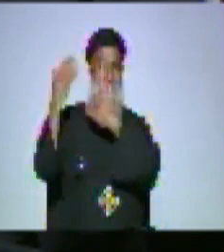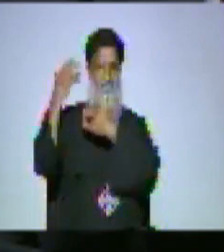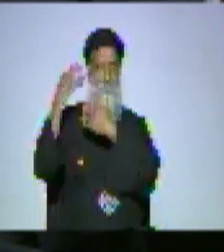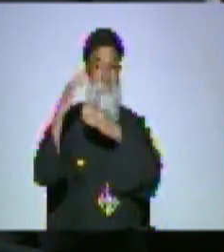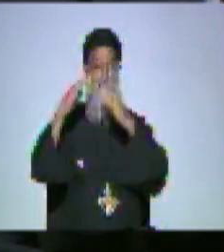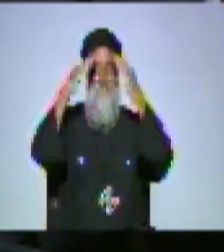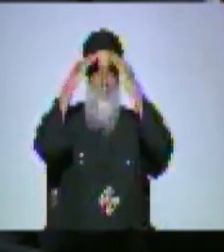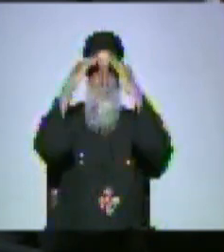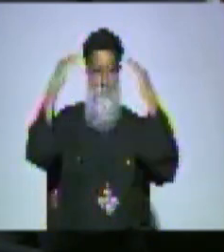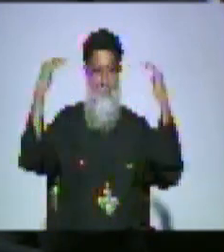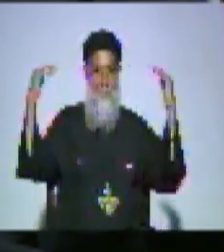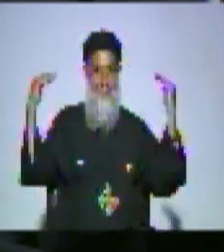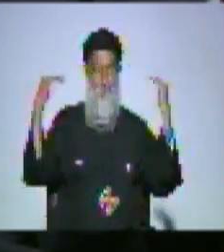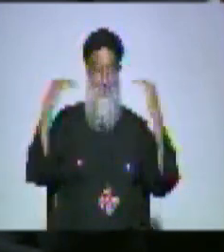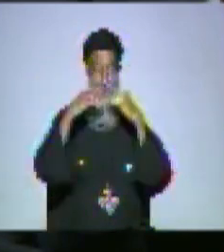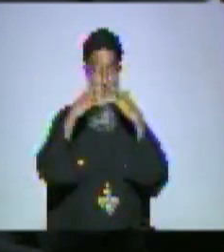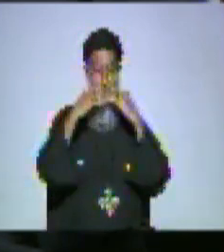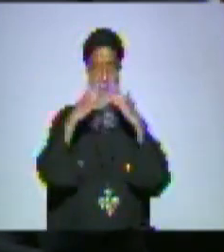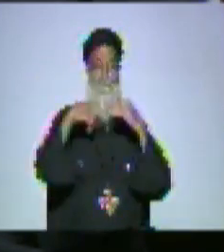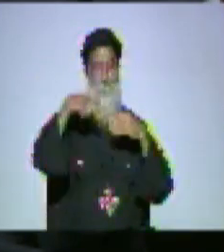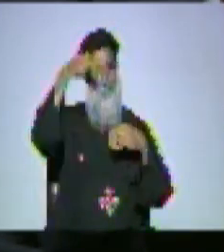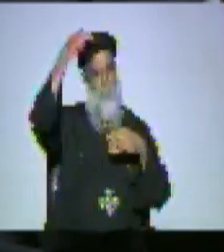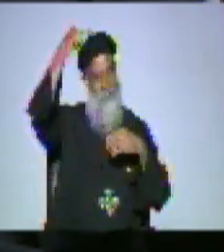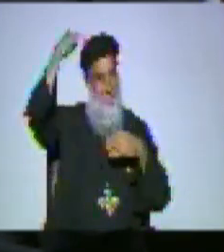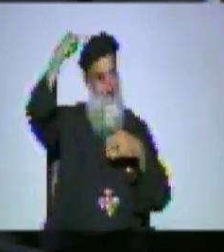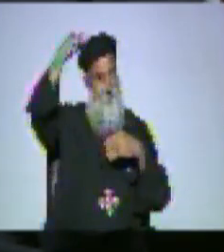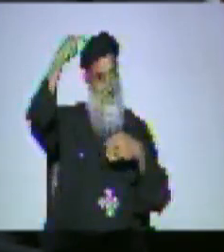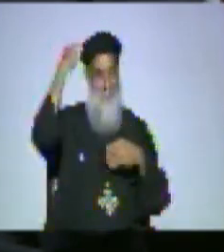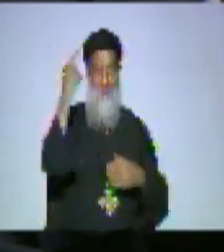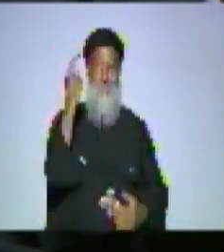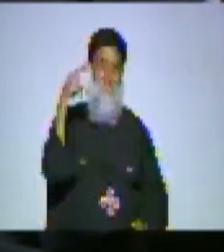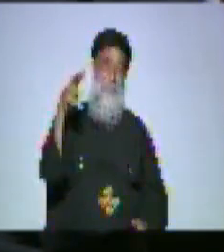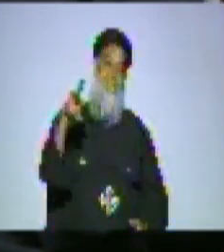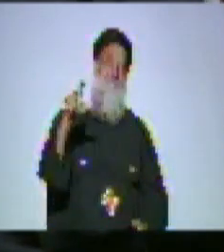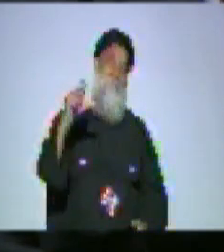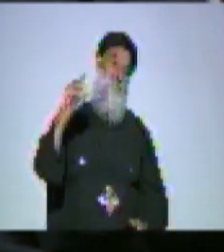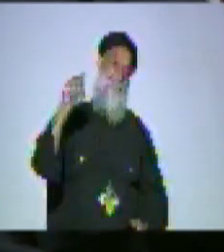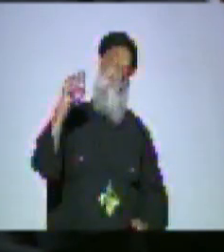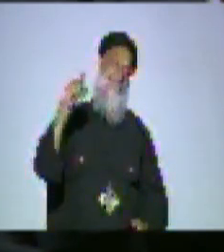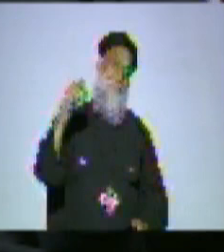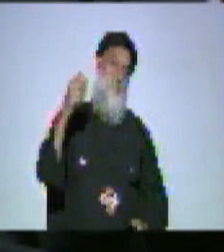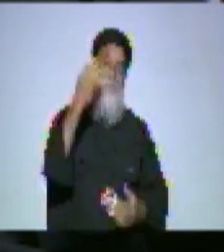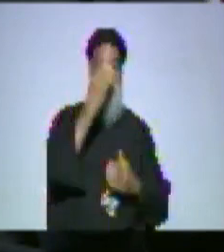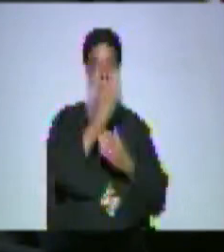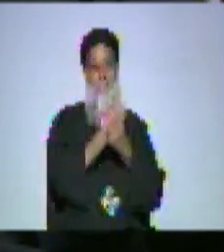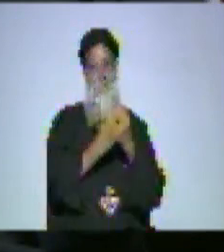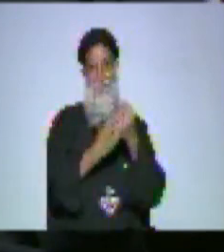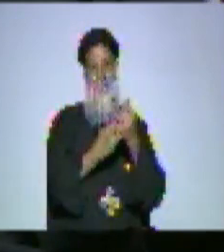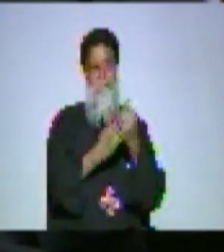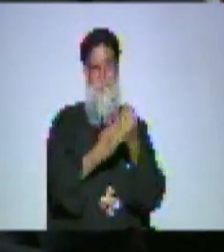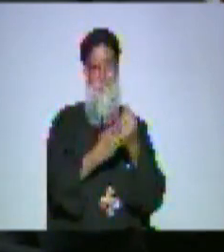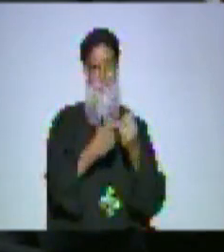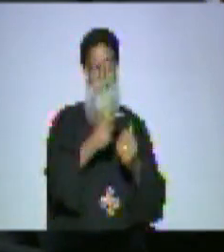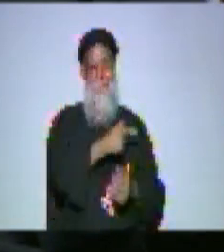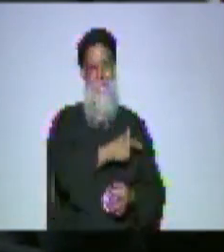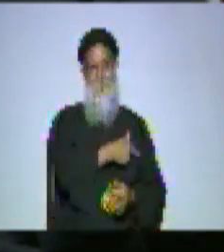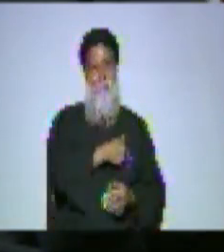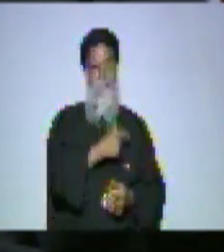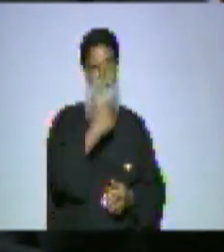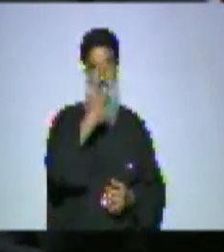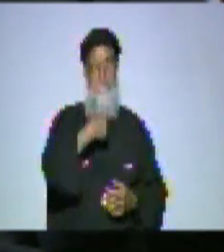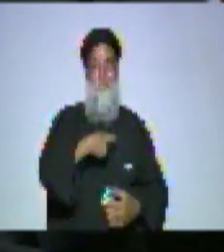بطير السريان العامر في 18 يوليو 1954 ميلاديه باسم الراهب انطونيوس السرياني